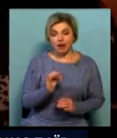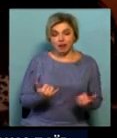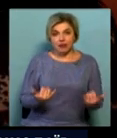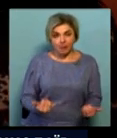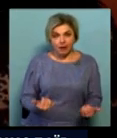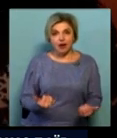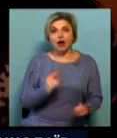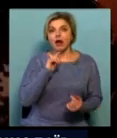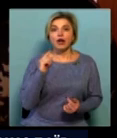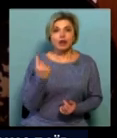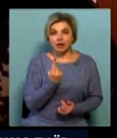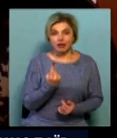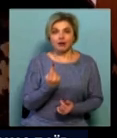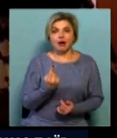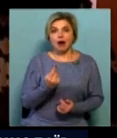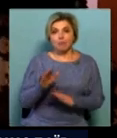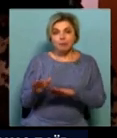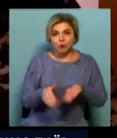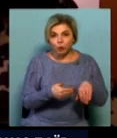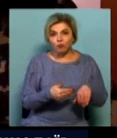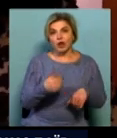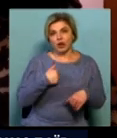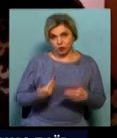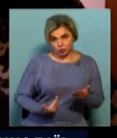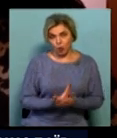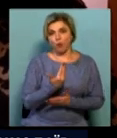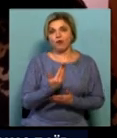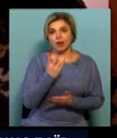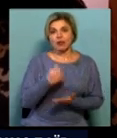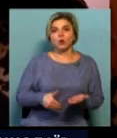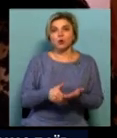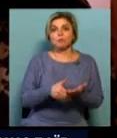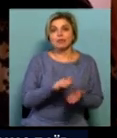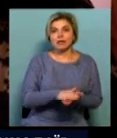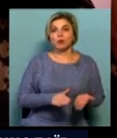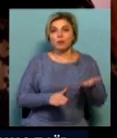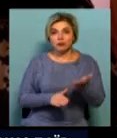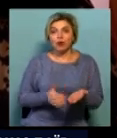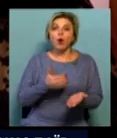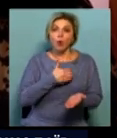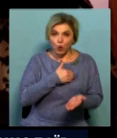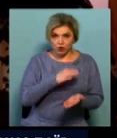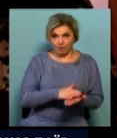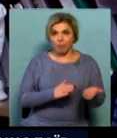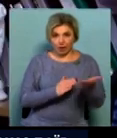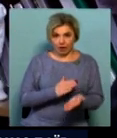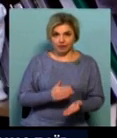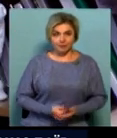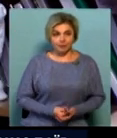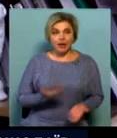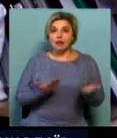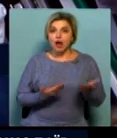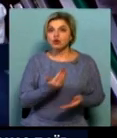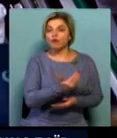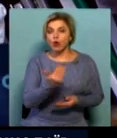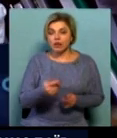тепер рік якби минув, і знов на субсидію подаємо. Хочемо подати, тобто. Якщо вони